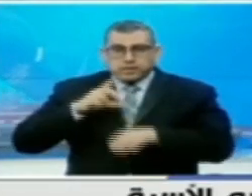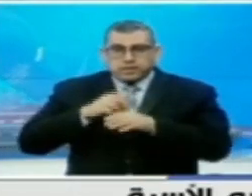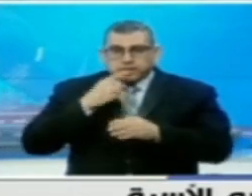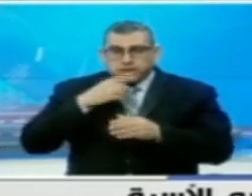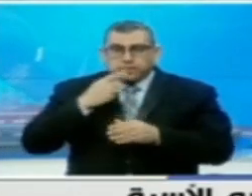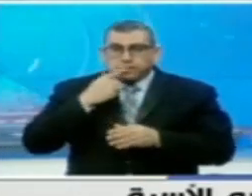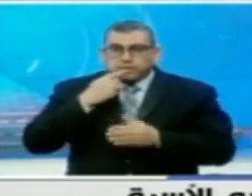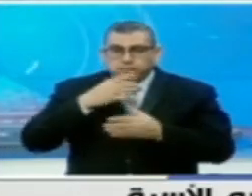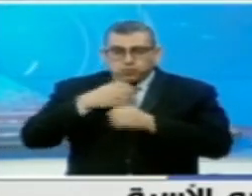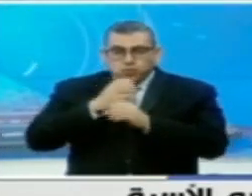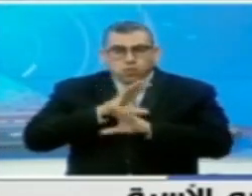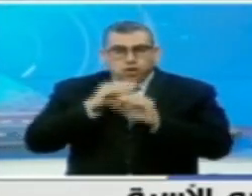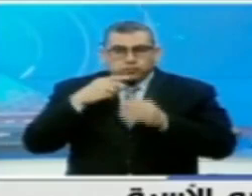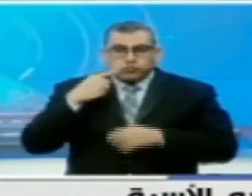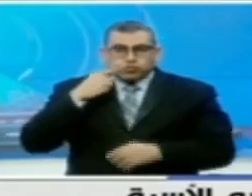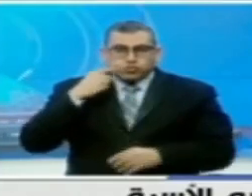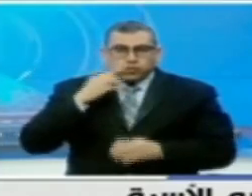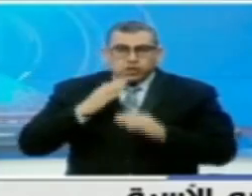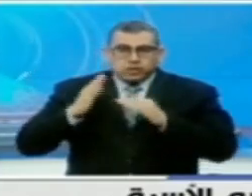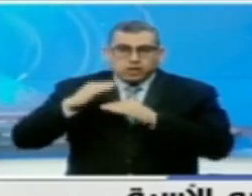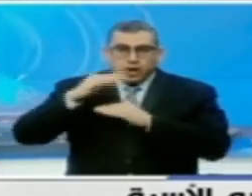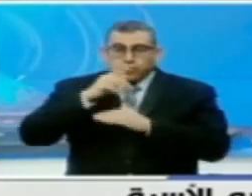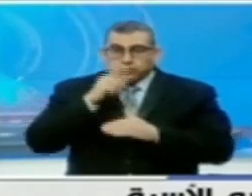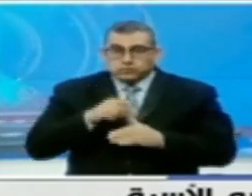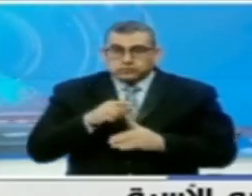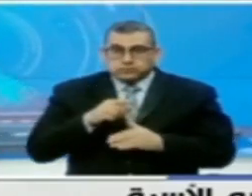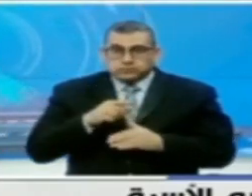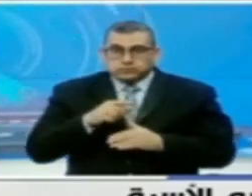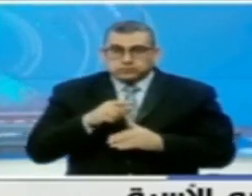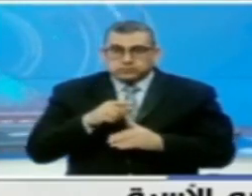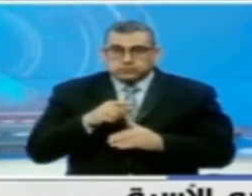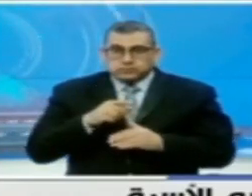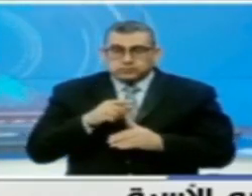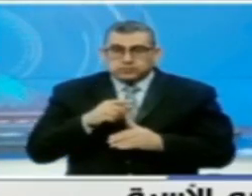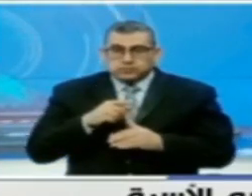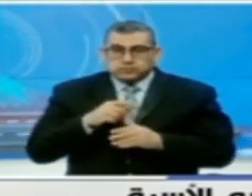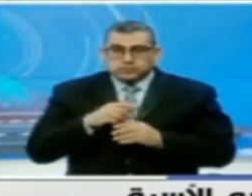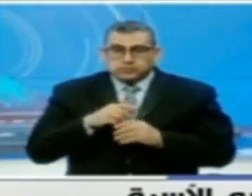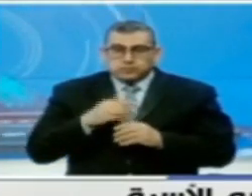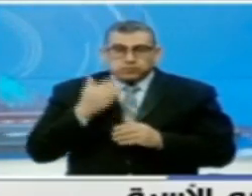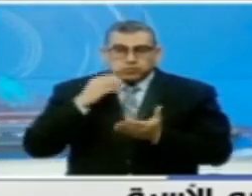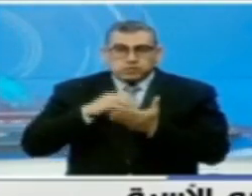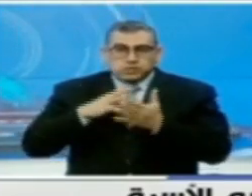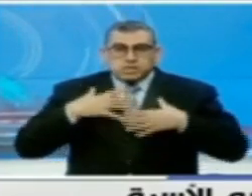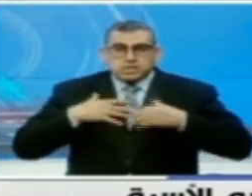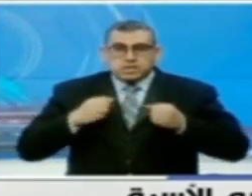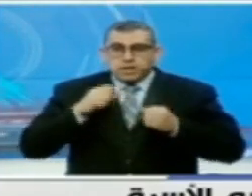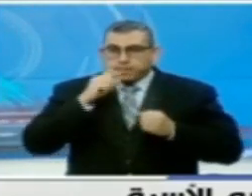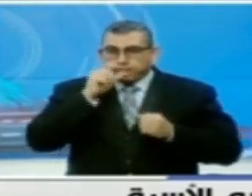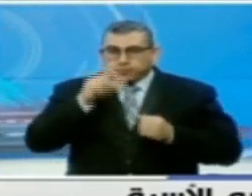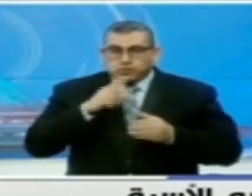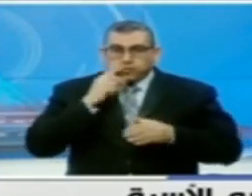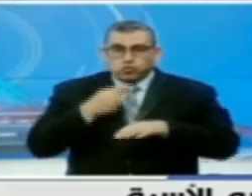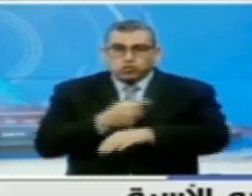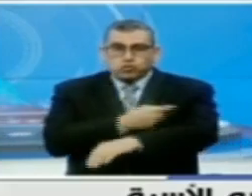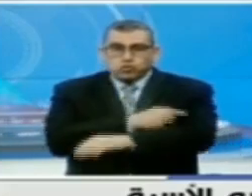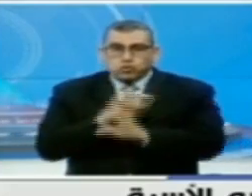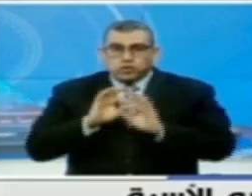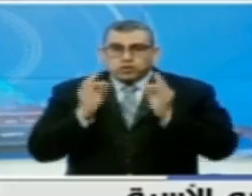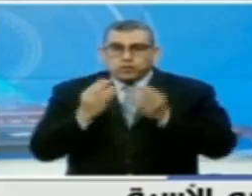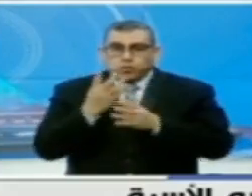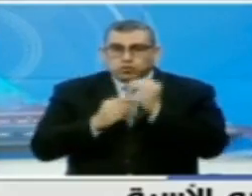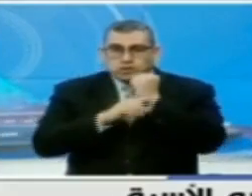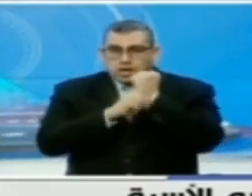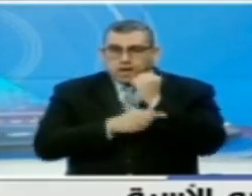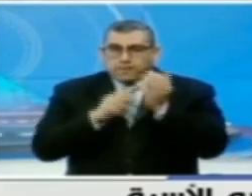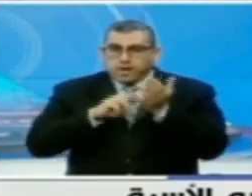كاملة، سكر تراكمي. عاملين برضو مبادرة صحة المرأة في قلب عيادة تنظيم الأسرة، دي برضو